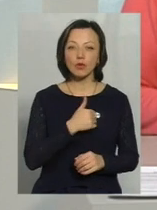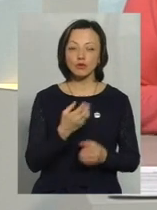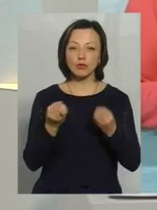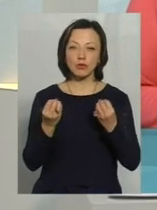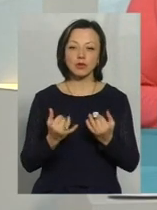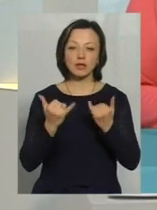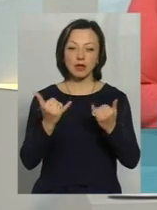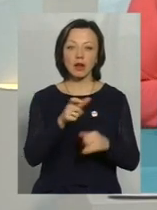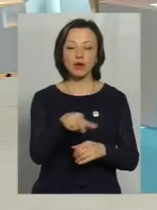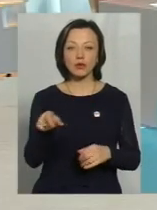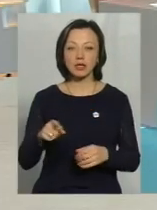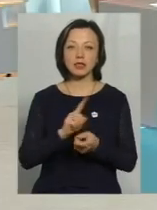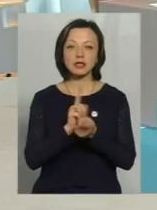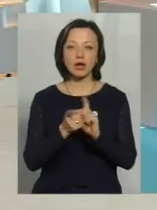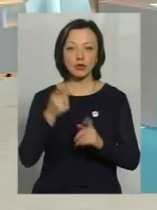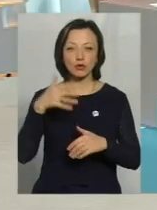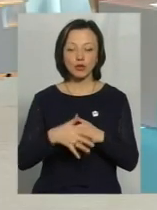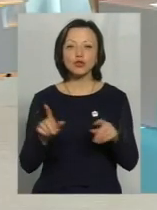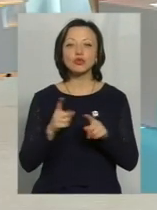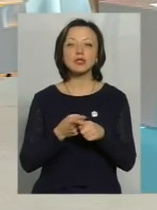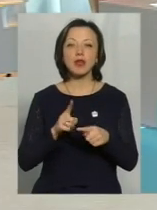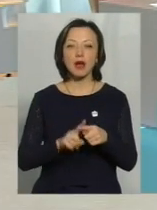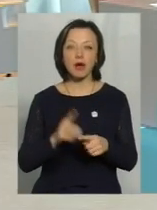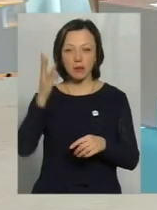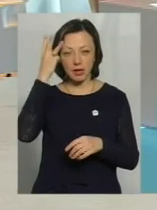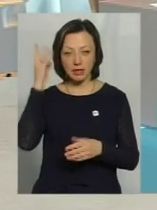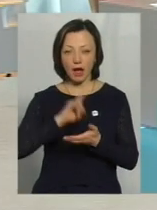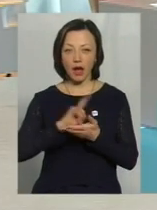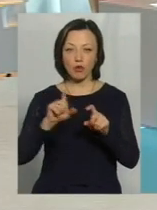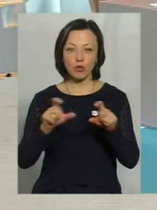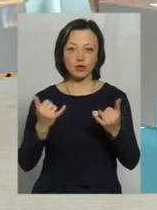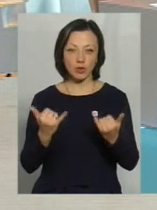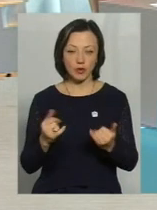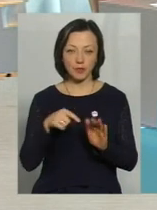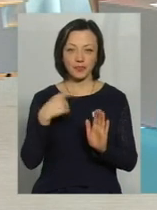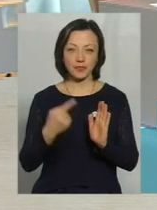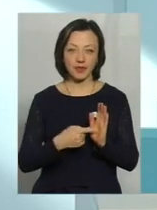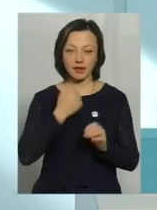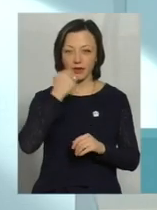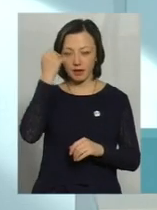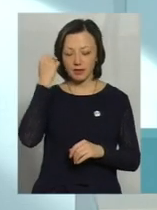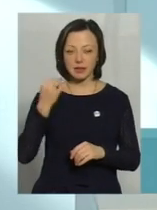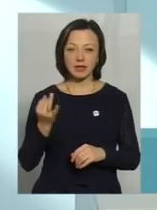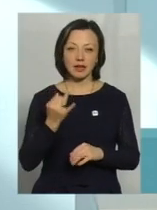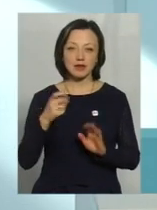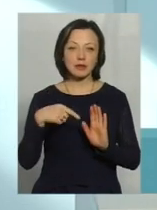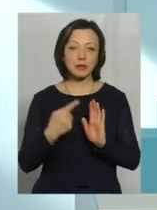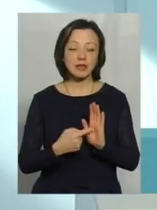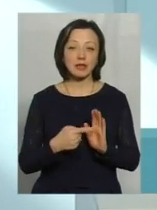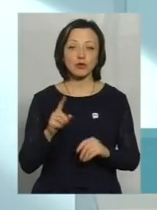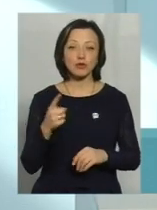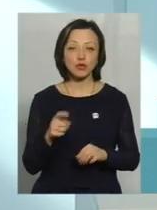глядачів наших стало зрозуміло, що таке Хмельницький аеропорт сьогодні? Дякую за таке цікаве запитання, тому